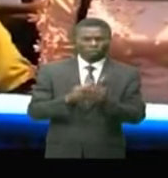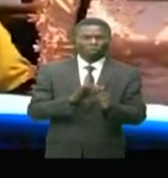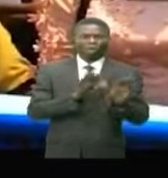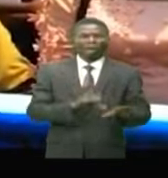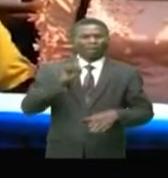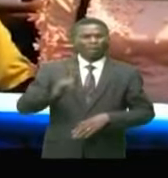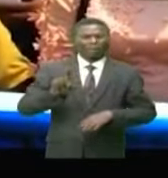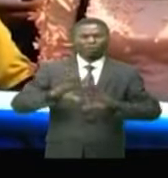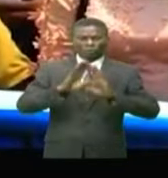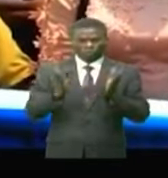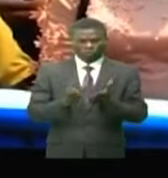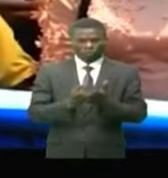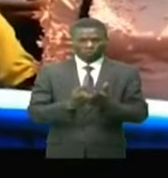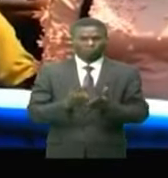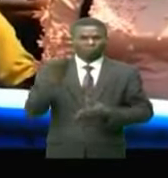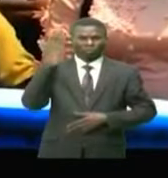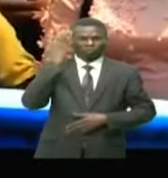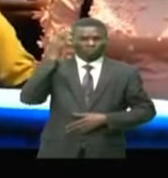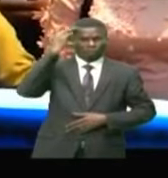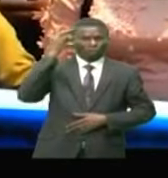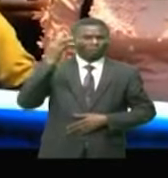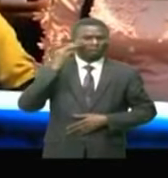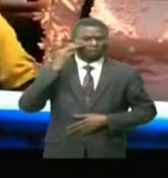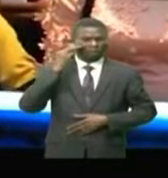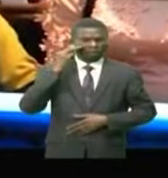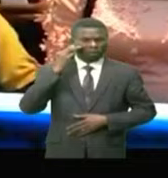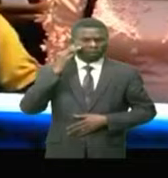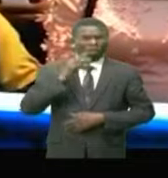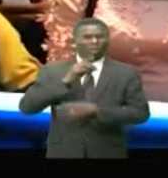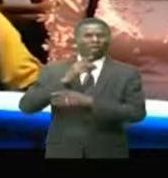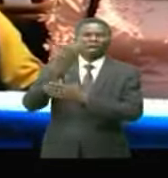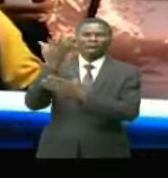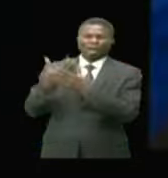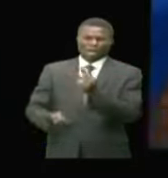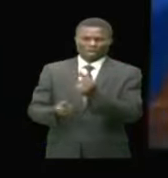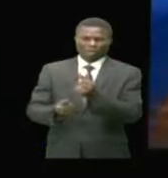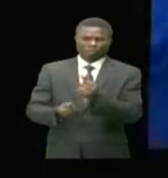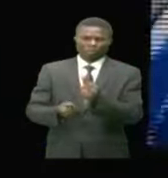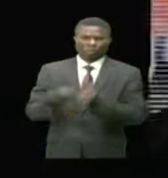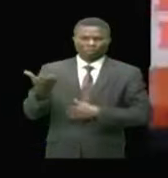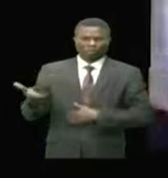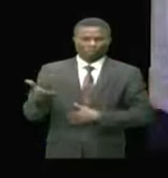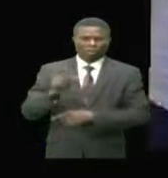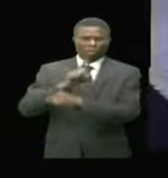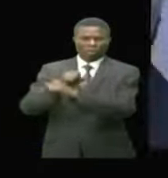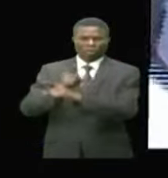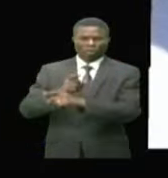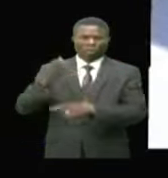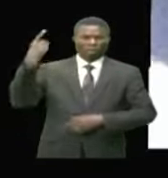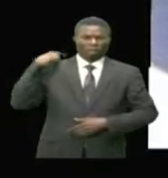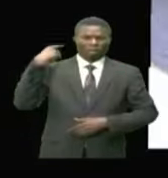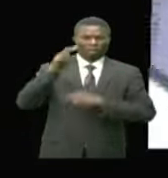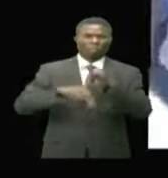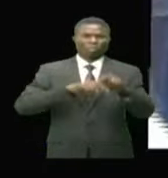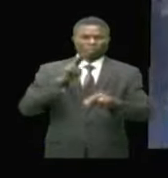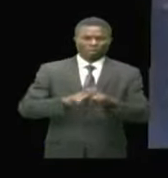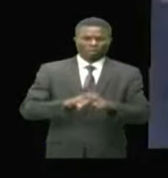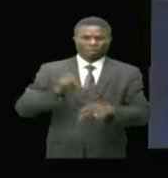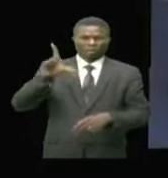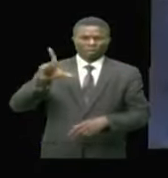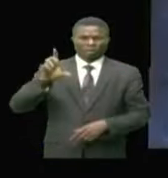attente, monsieur le ministre a été empêché délibérément par un député national de